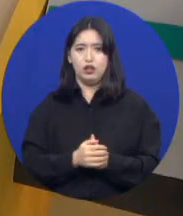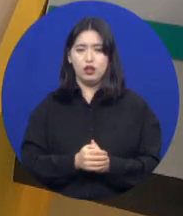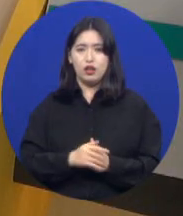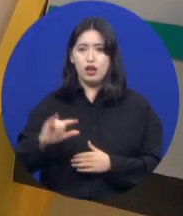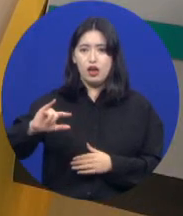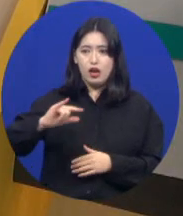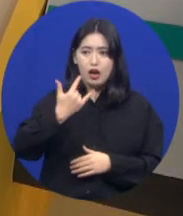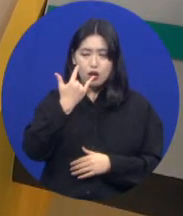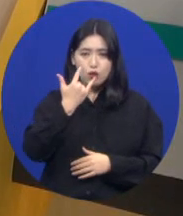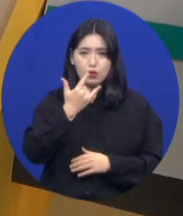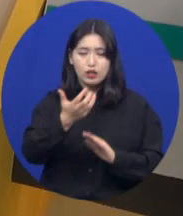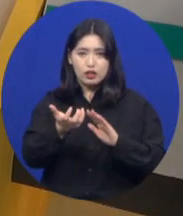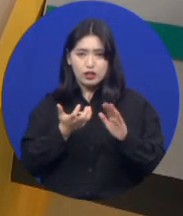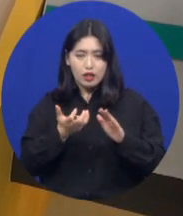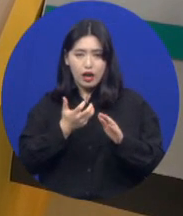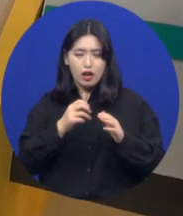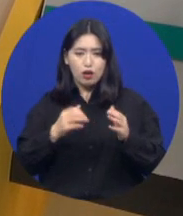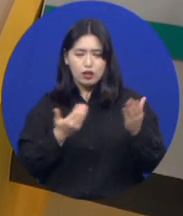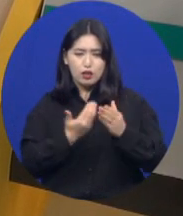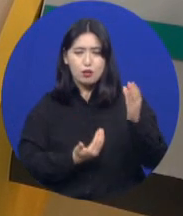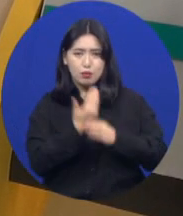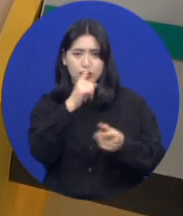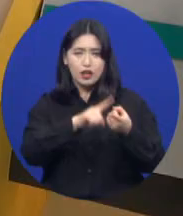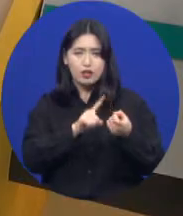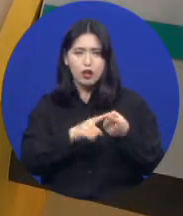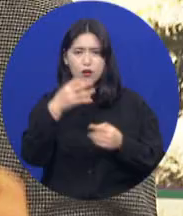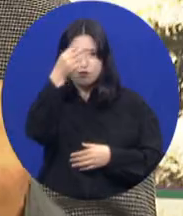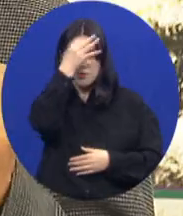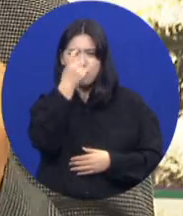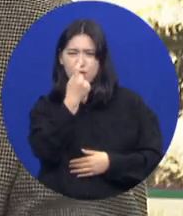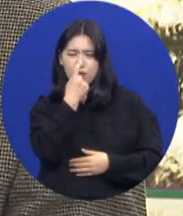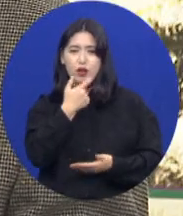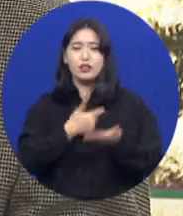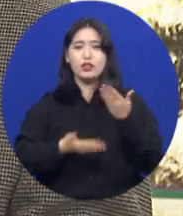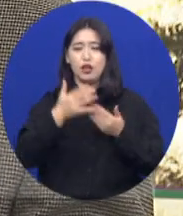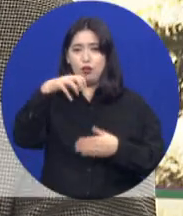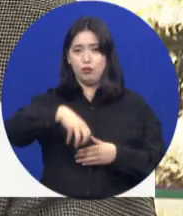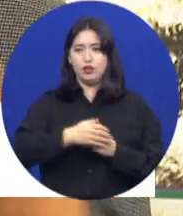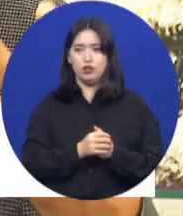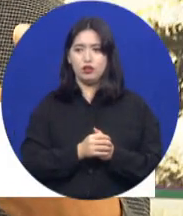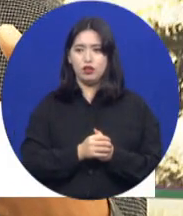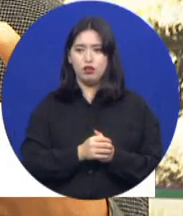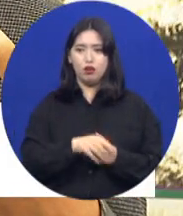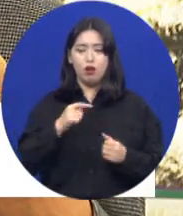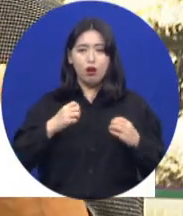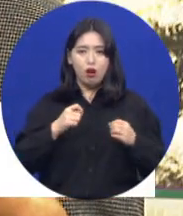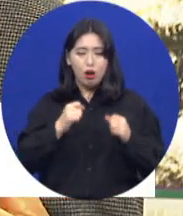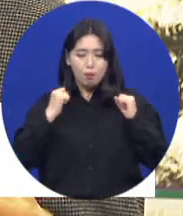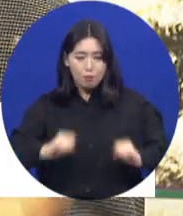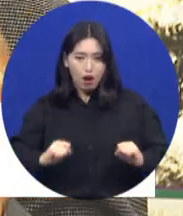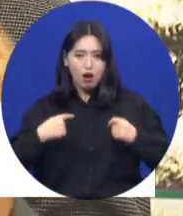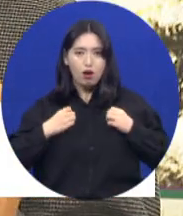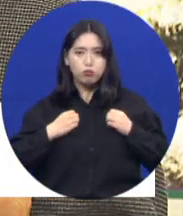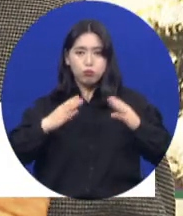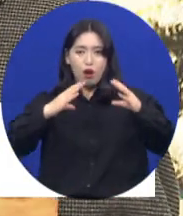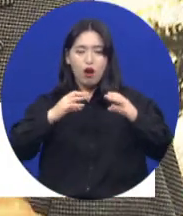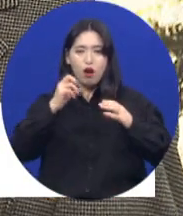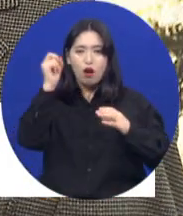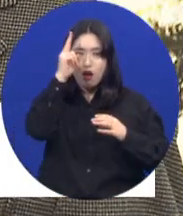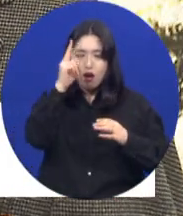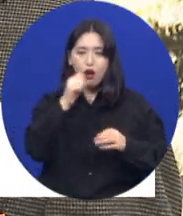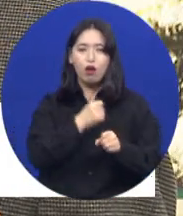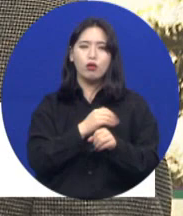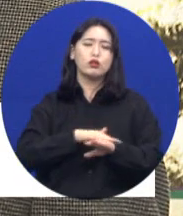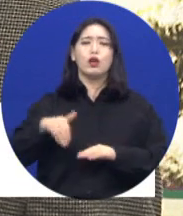항공기 사고 대처 요령을 배우는 가상의 체험 시립니다 아 딱 땡기 나 3번 풀려 가지고 그거 몰라 썼거든요